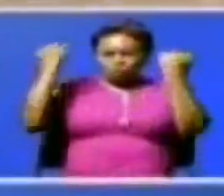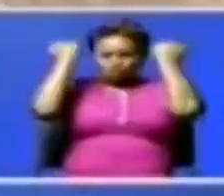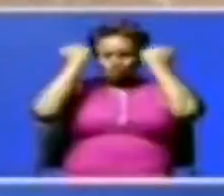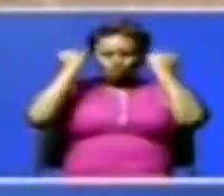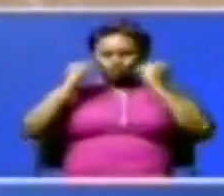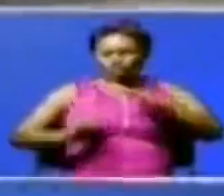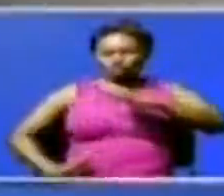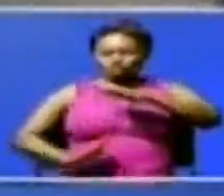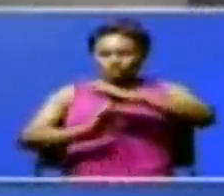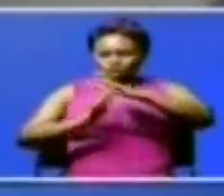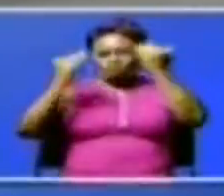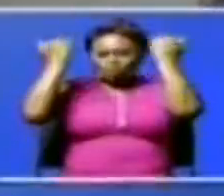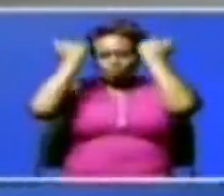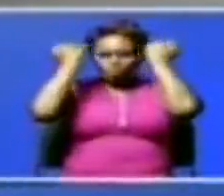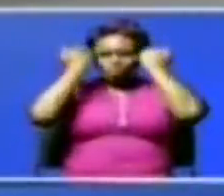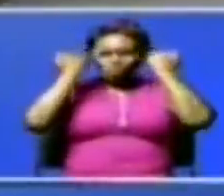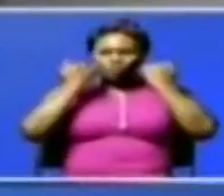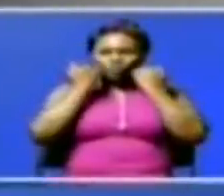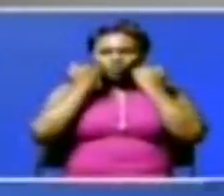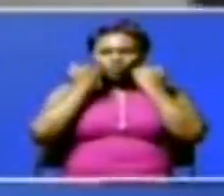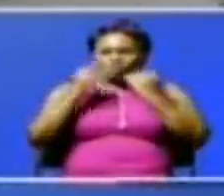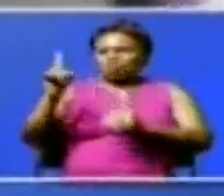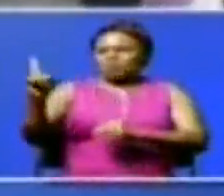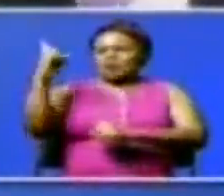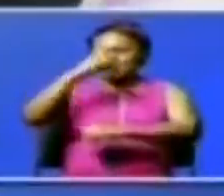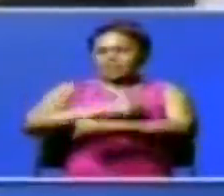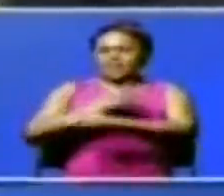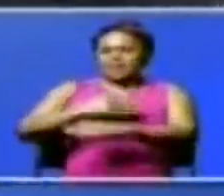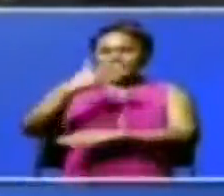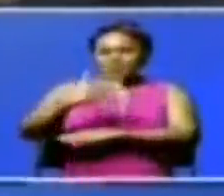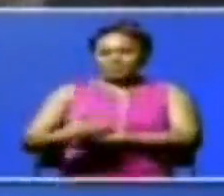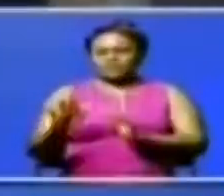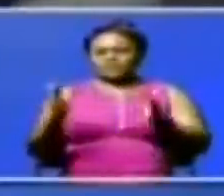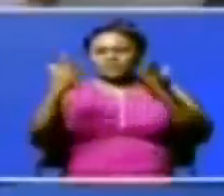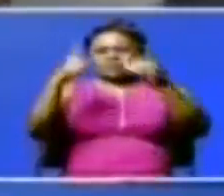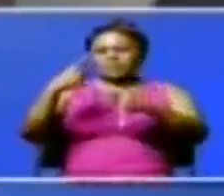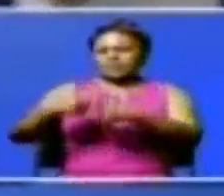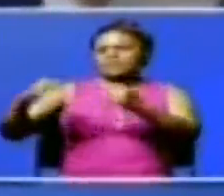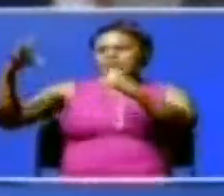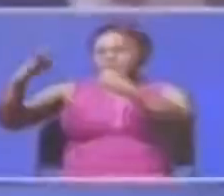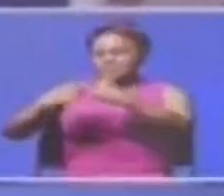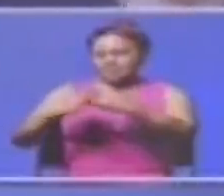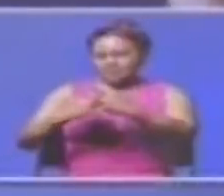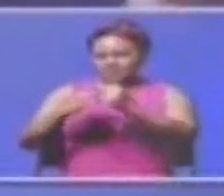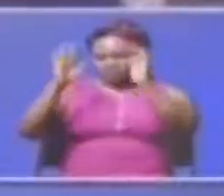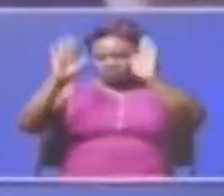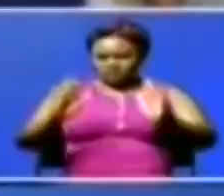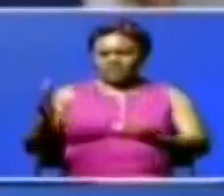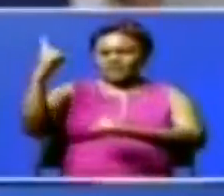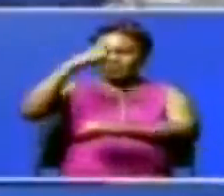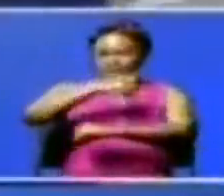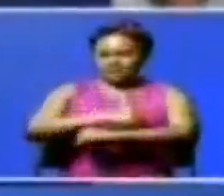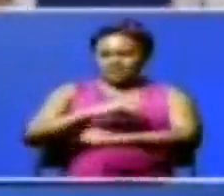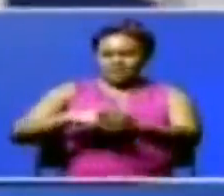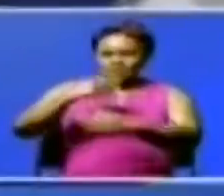almaarufu Supreme Court. Na siku moja tu baada ya Wakenya kuadhimisha mwaka wa nane wa siku hii muhimu sana kwenye